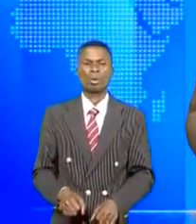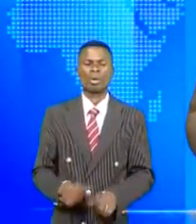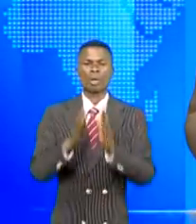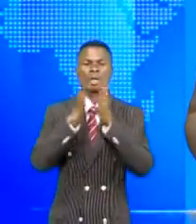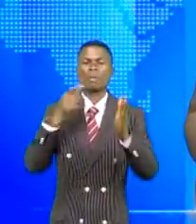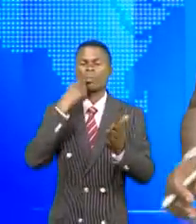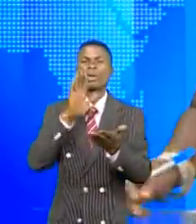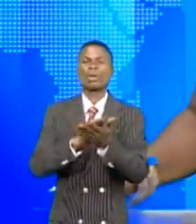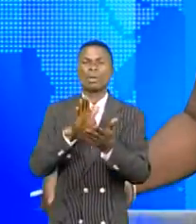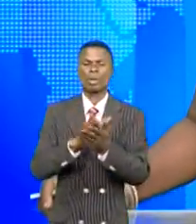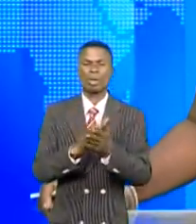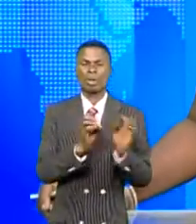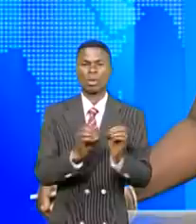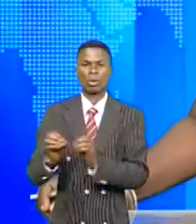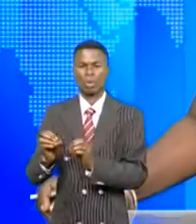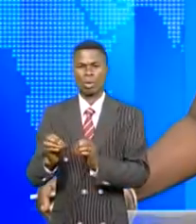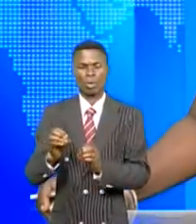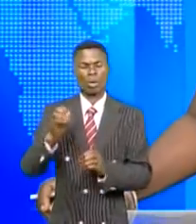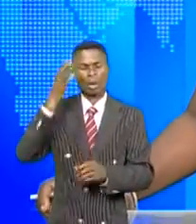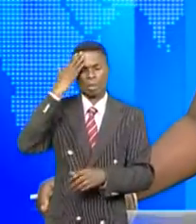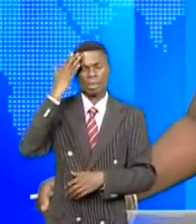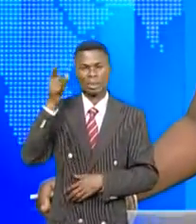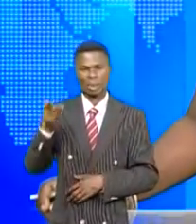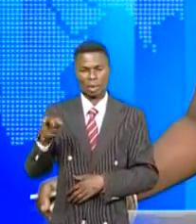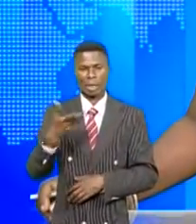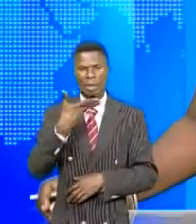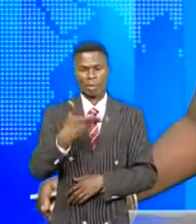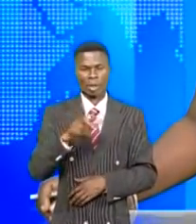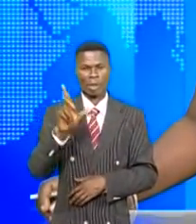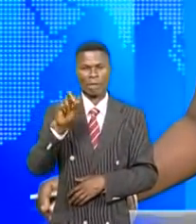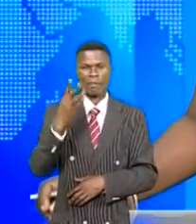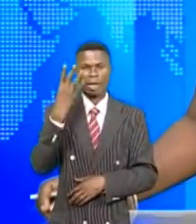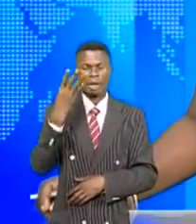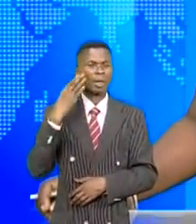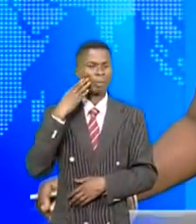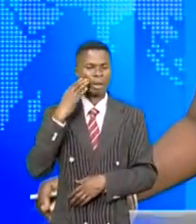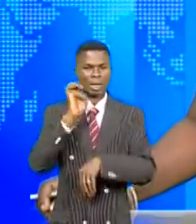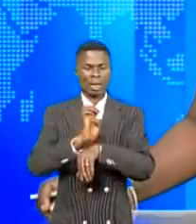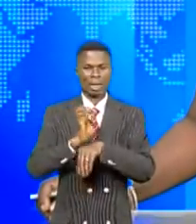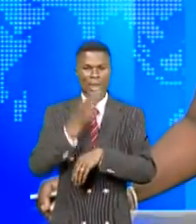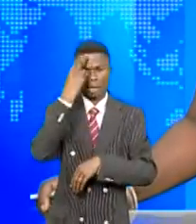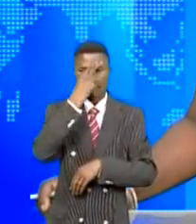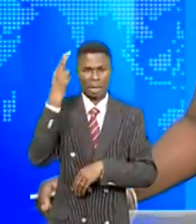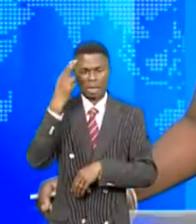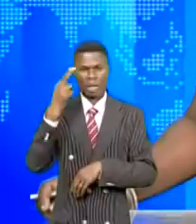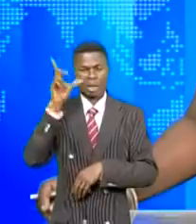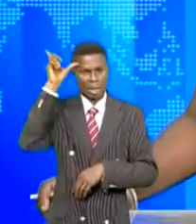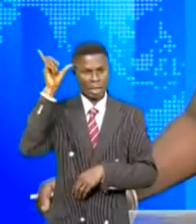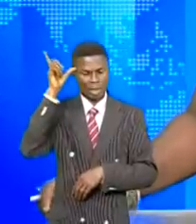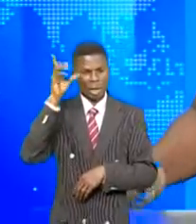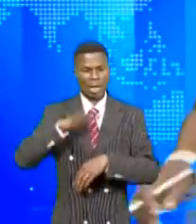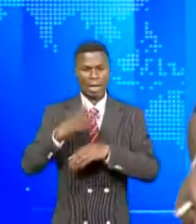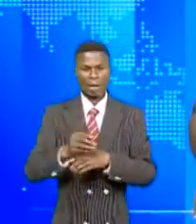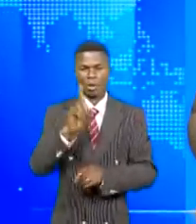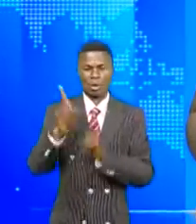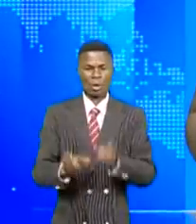messe d'action des grâces sera dite en sa mémoire. C'est mercredi 24 mars à la cathédrale Notre-Dame du Congo, suivi des